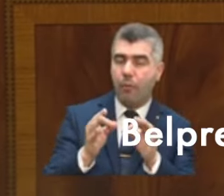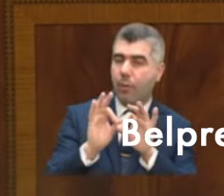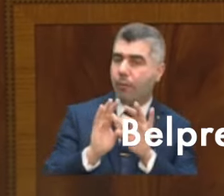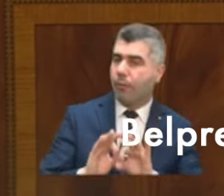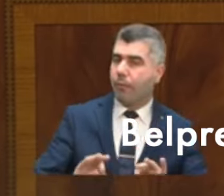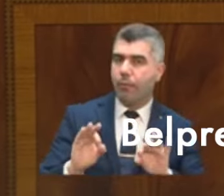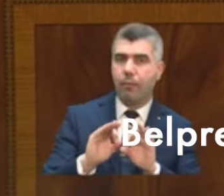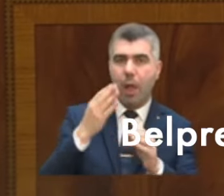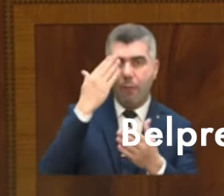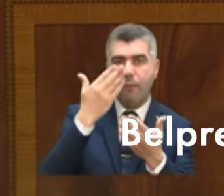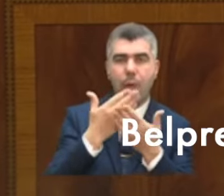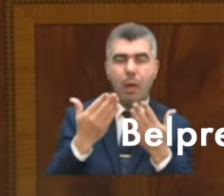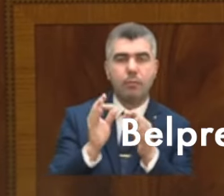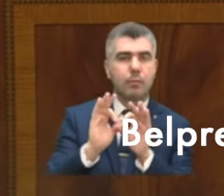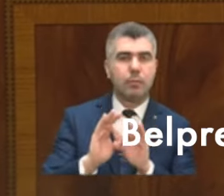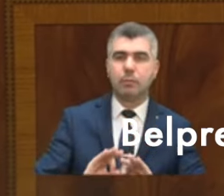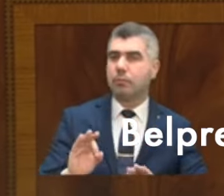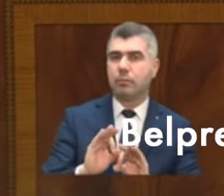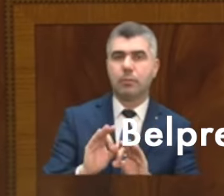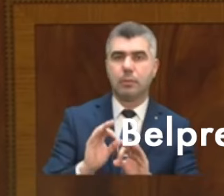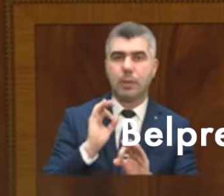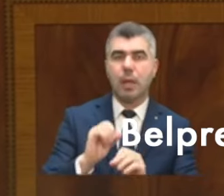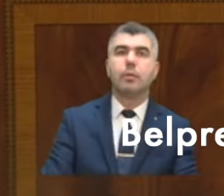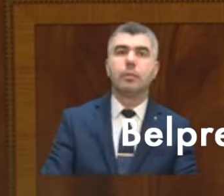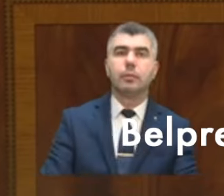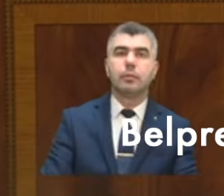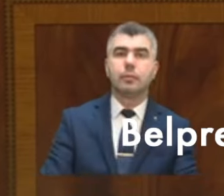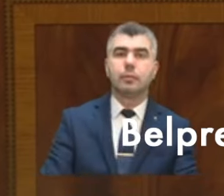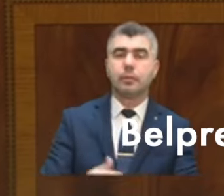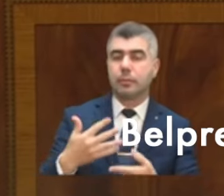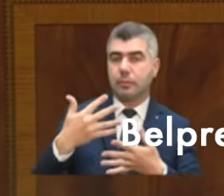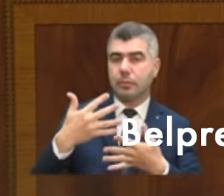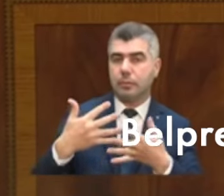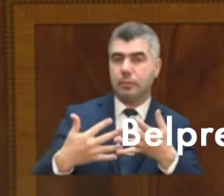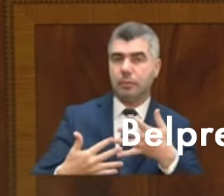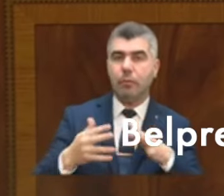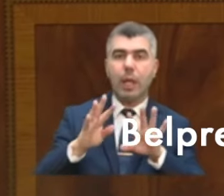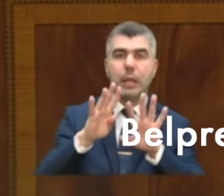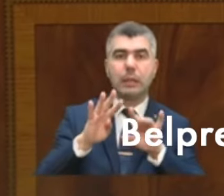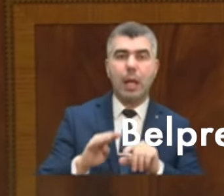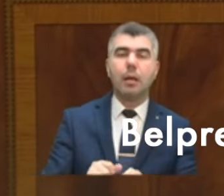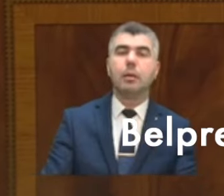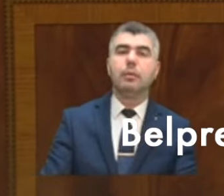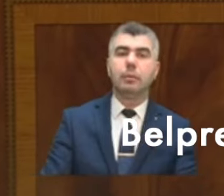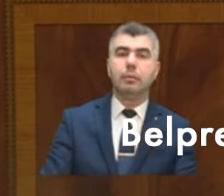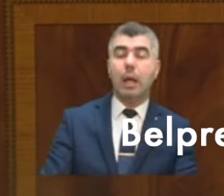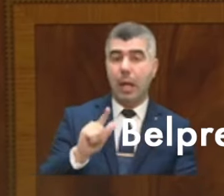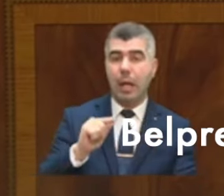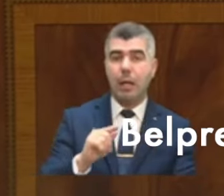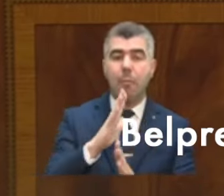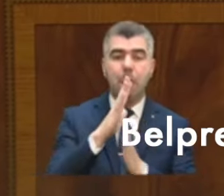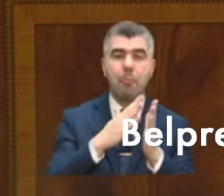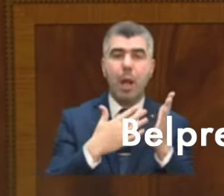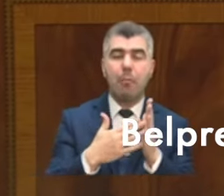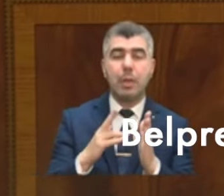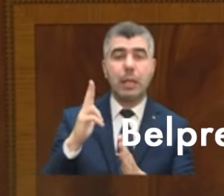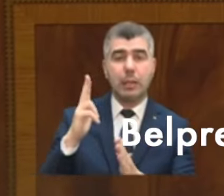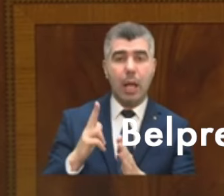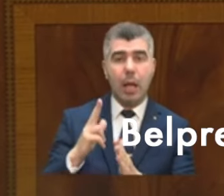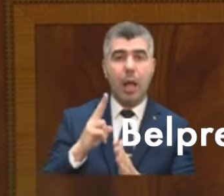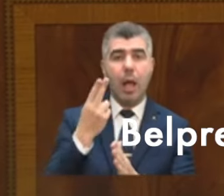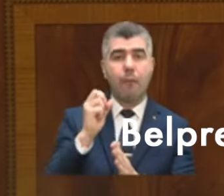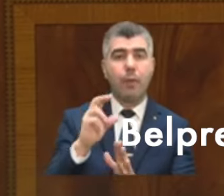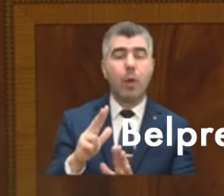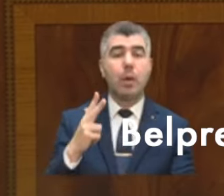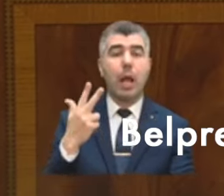مفهومه ومبه في مجموعه من المحاور التي تناولها التقرير فهناك برامج انطلقت سنه 2003